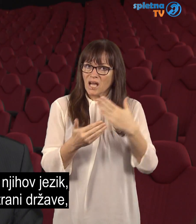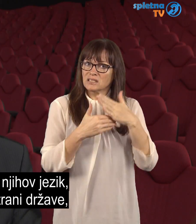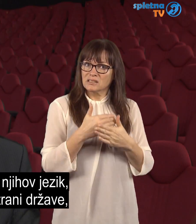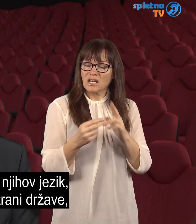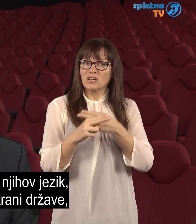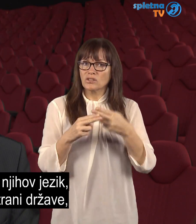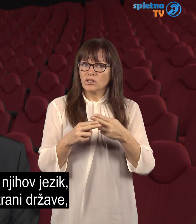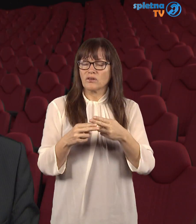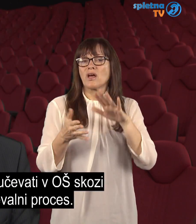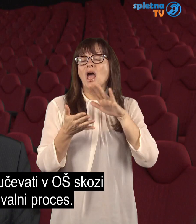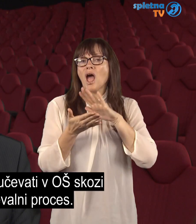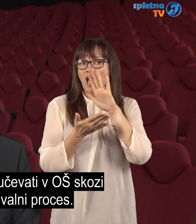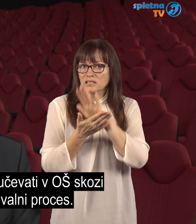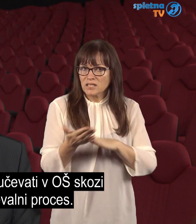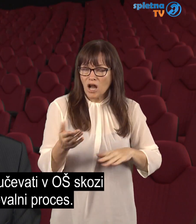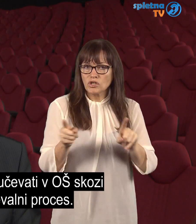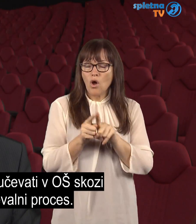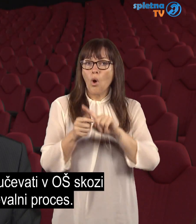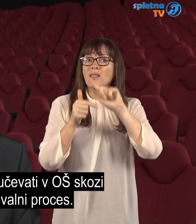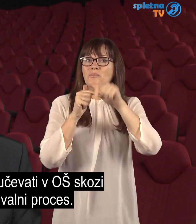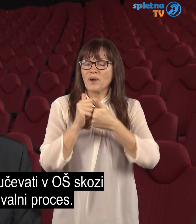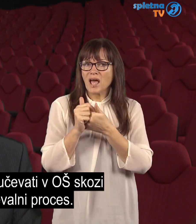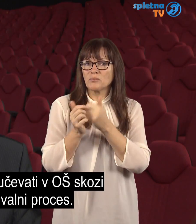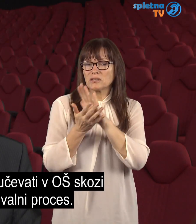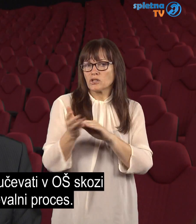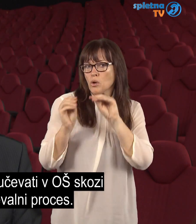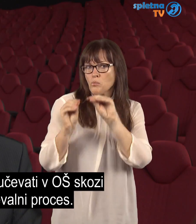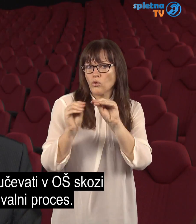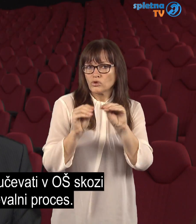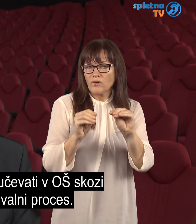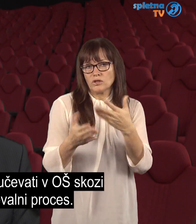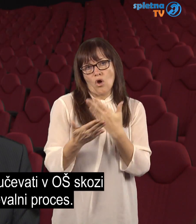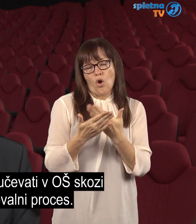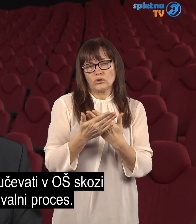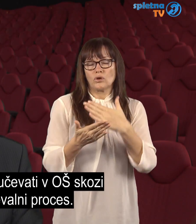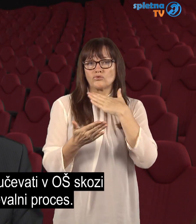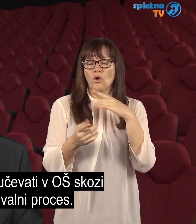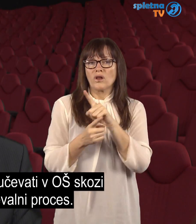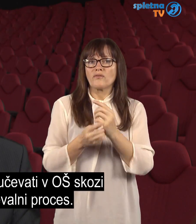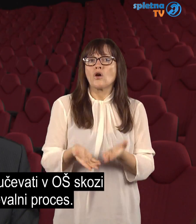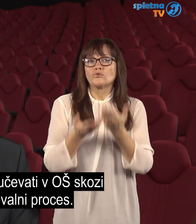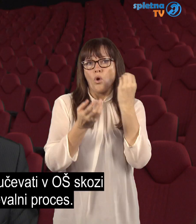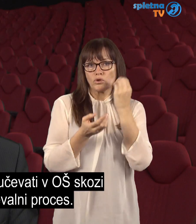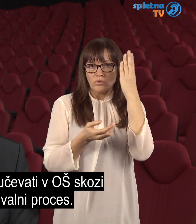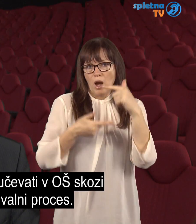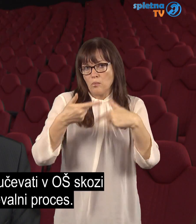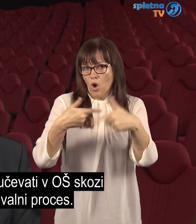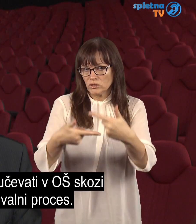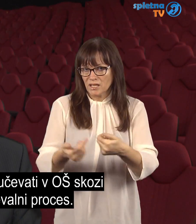strani države, začne kot predmet poučevati v osnovni šoli skozi vzgojno-izobraževalni proces.